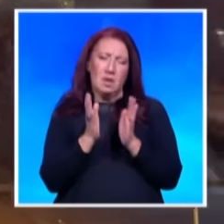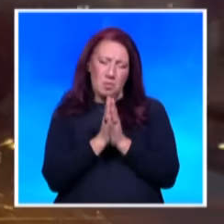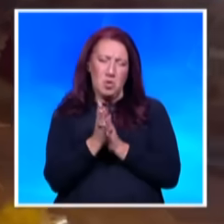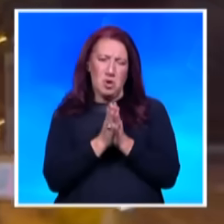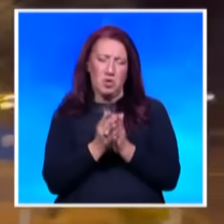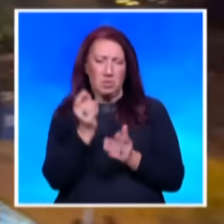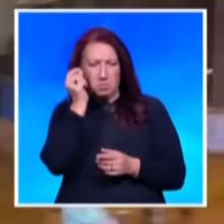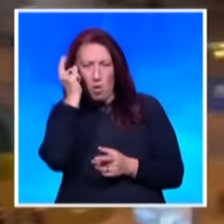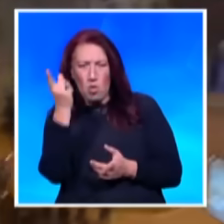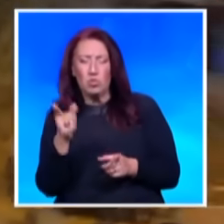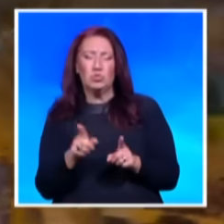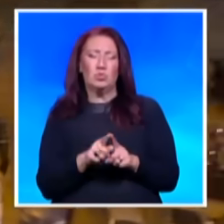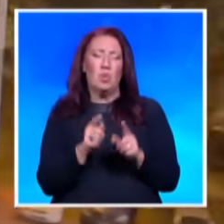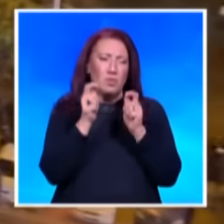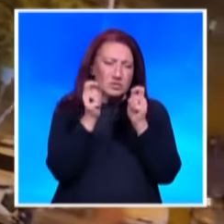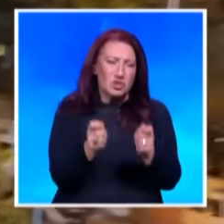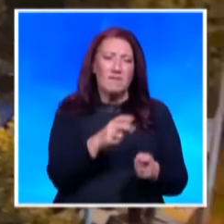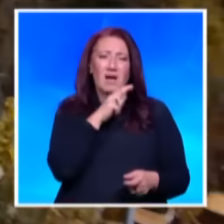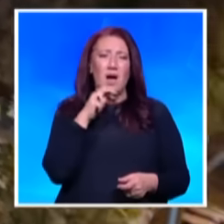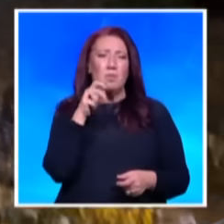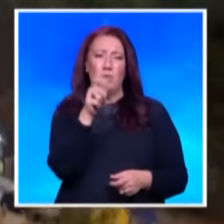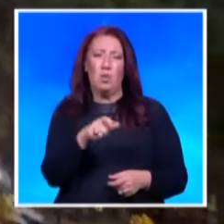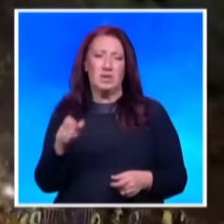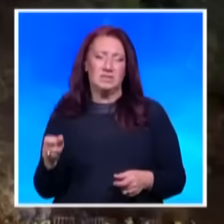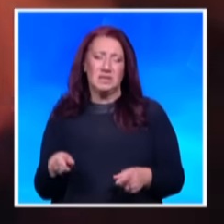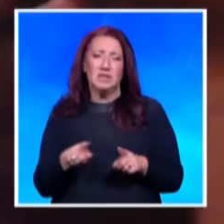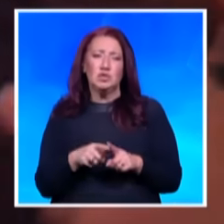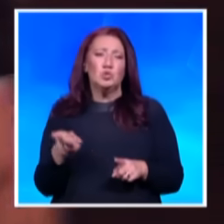уважение към органите на реда и към другите граждани.